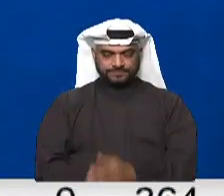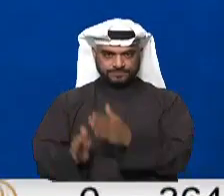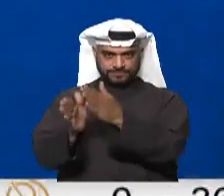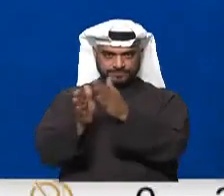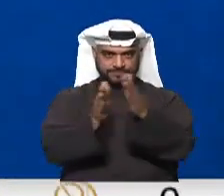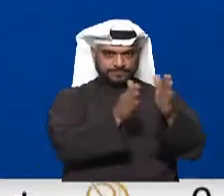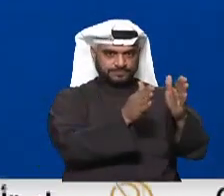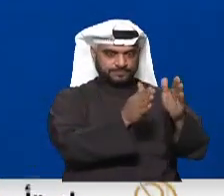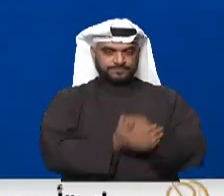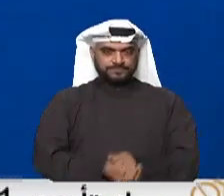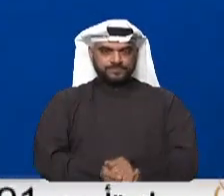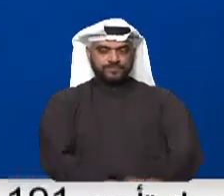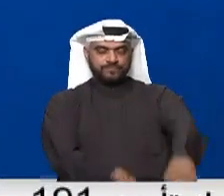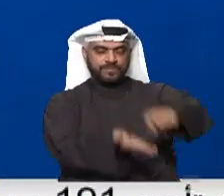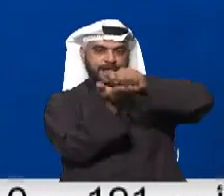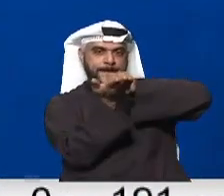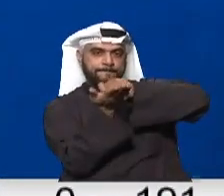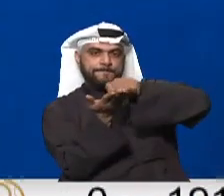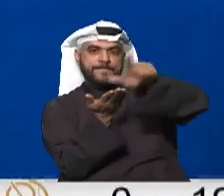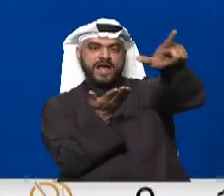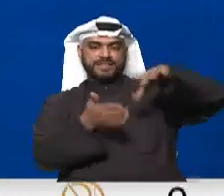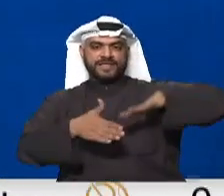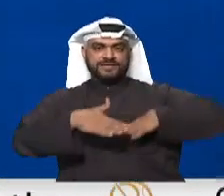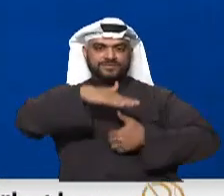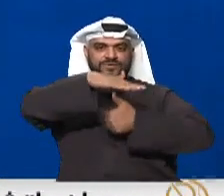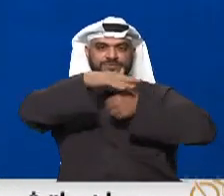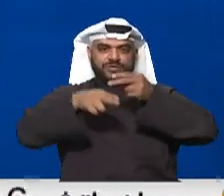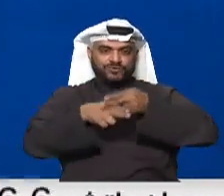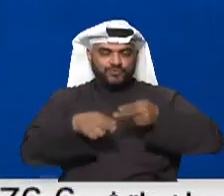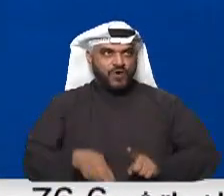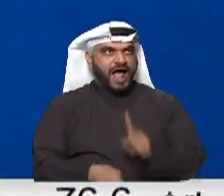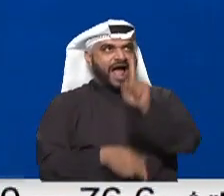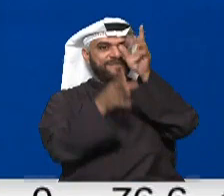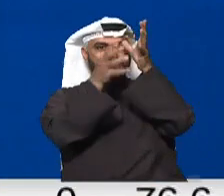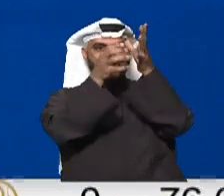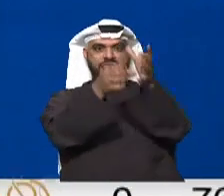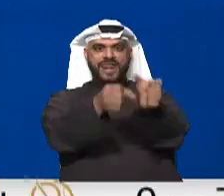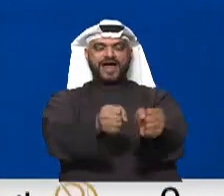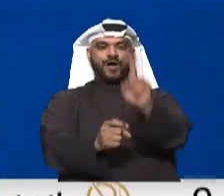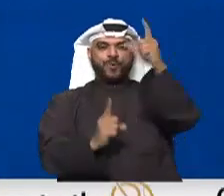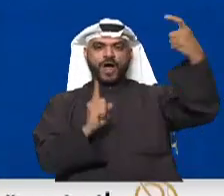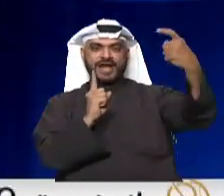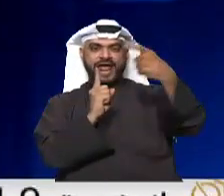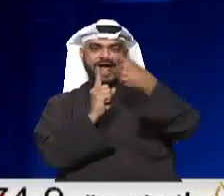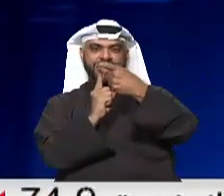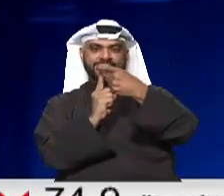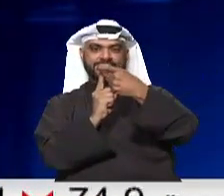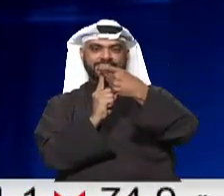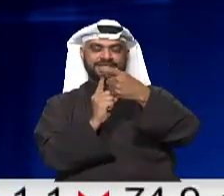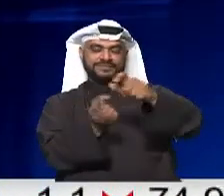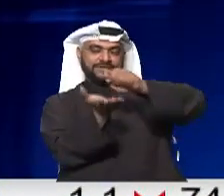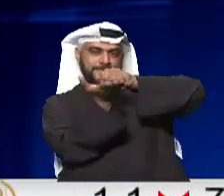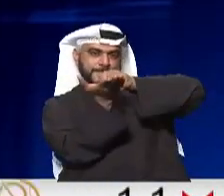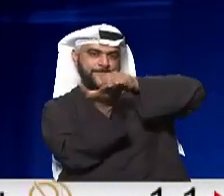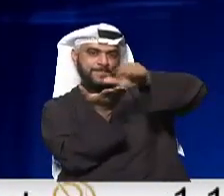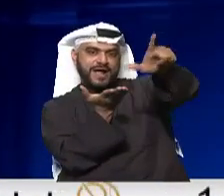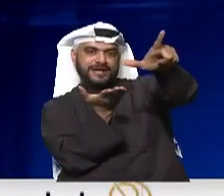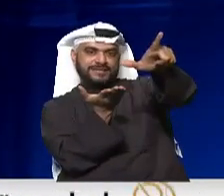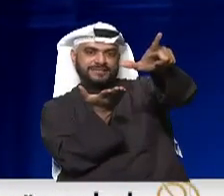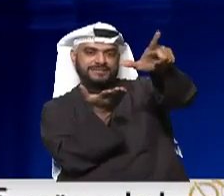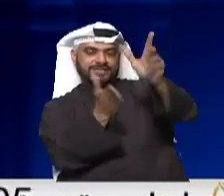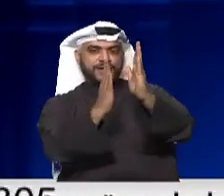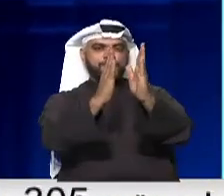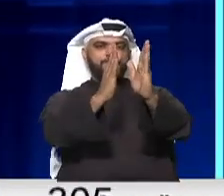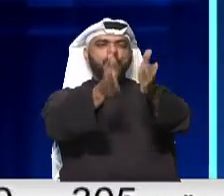بعث حضرة صاحب السمو أمير البلاد الشيخ نواف الأحمد الجابر الصباح حفظه الله ورعاه ببرقية تهنئة إلى فخامة